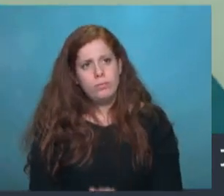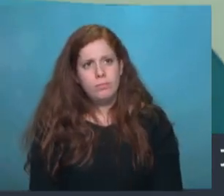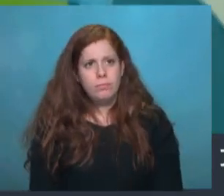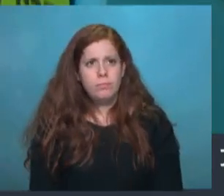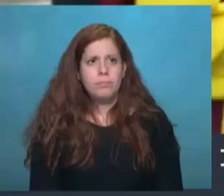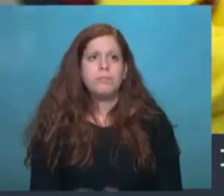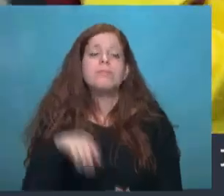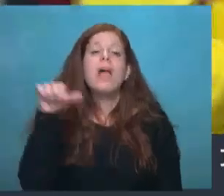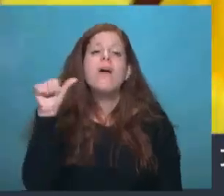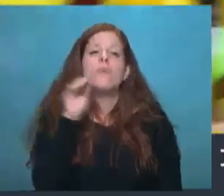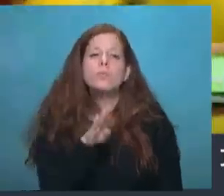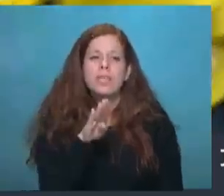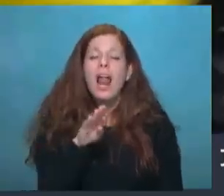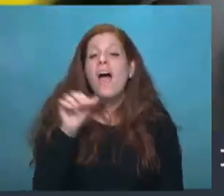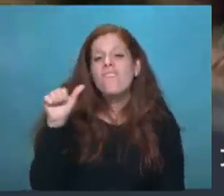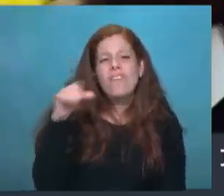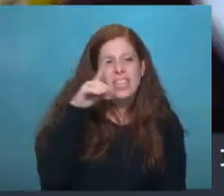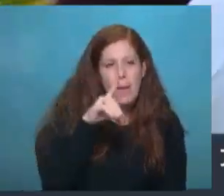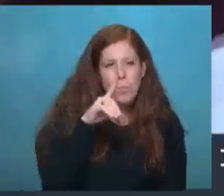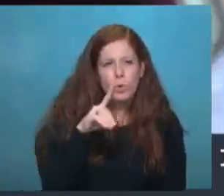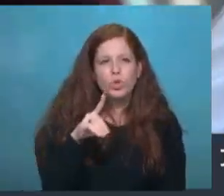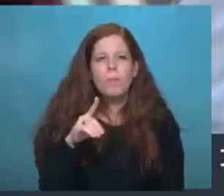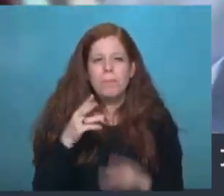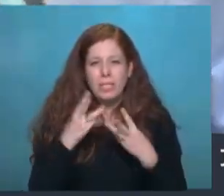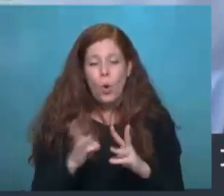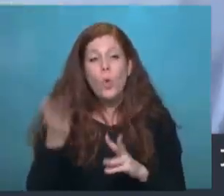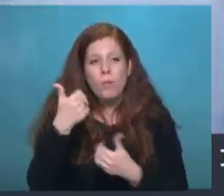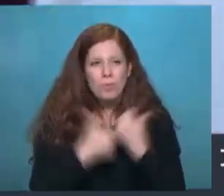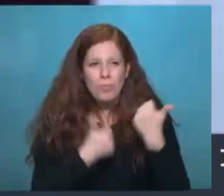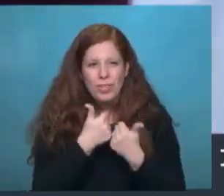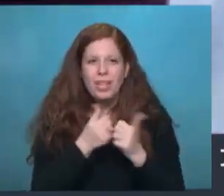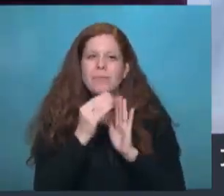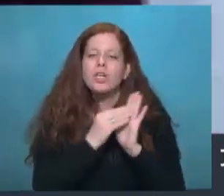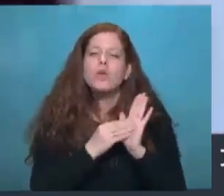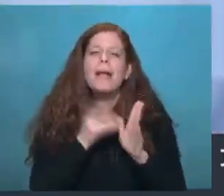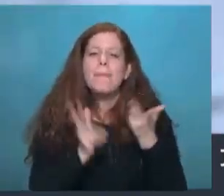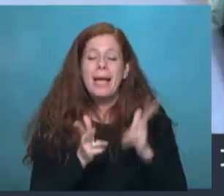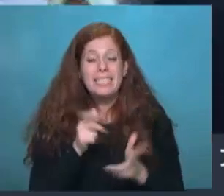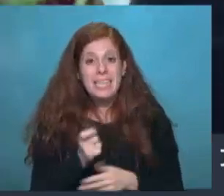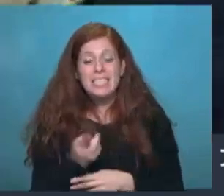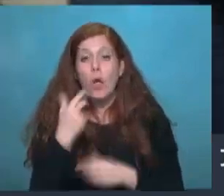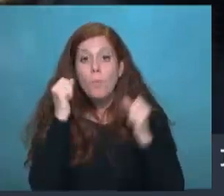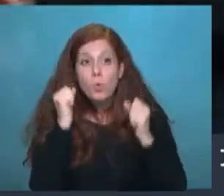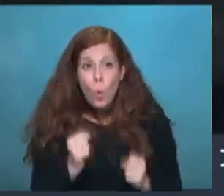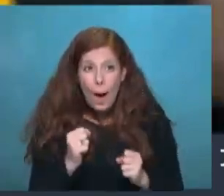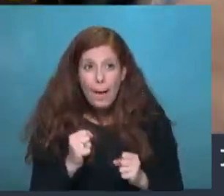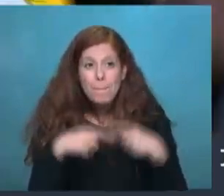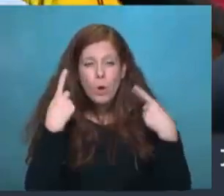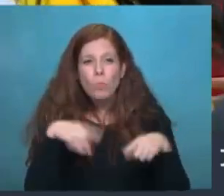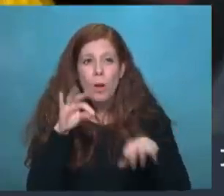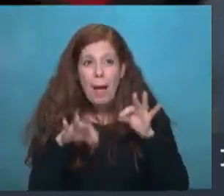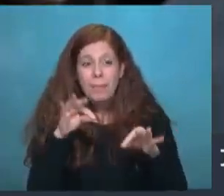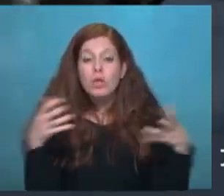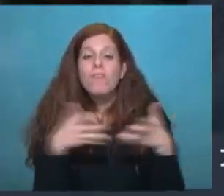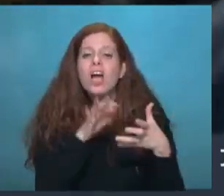אבי בוסקילה ואבי דבוש מסדרות, מתמודד נוסף לרשימת מרץ לכנסת, היו בטוחים ביום הפריימריז שהמפלגה שלהם